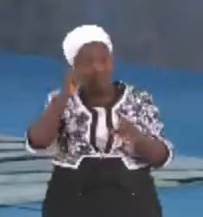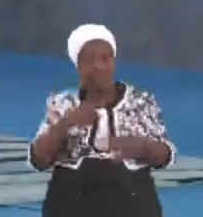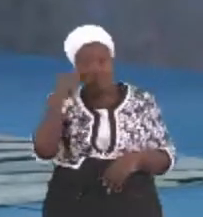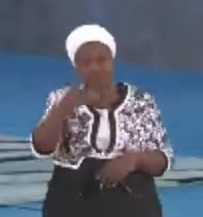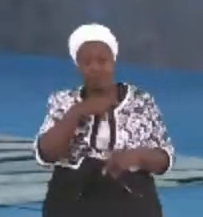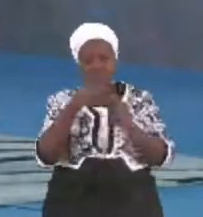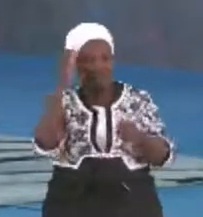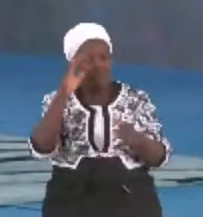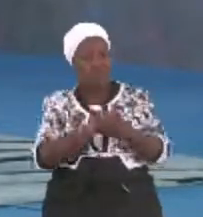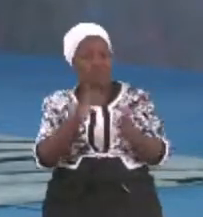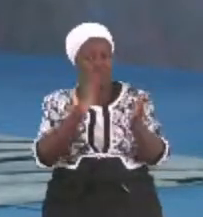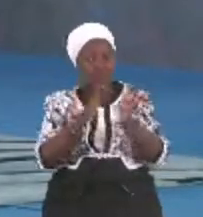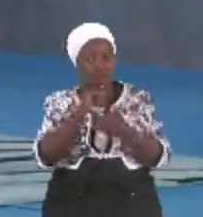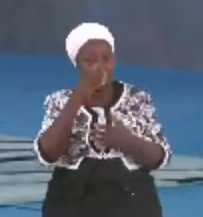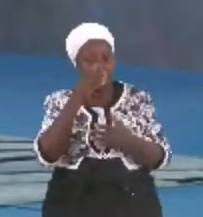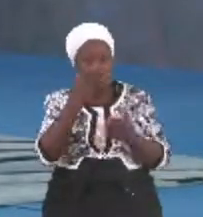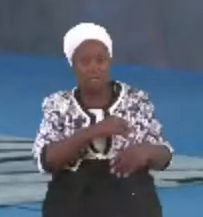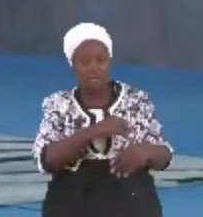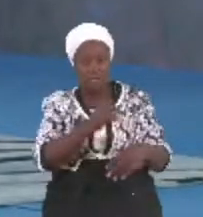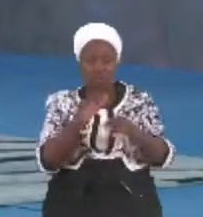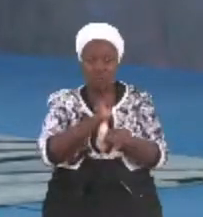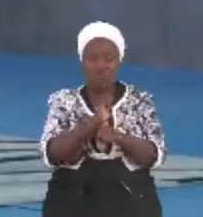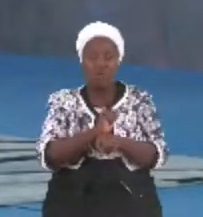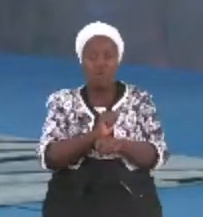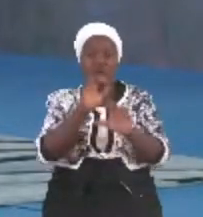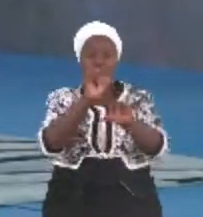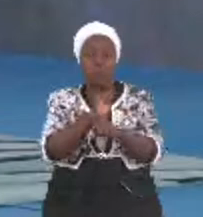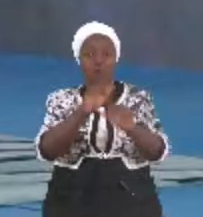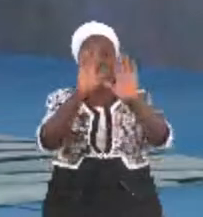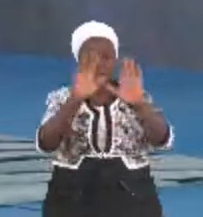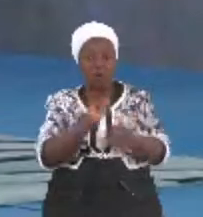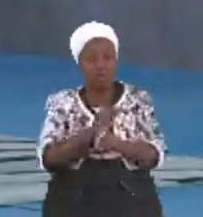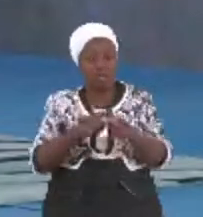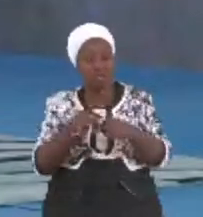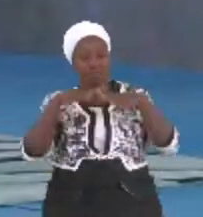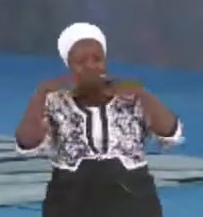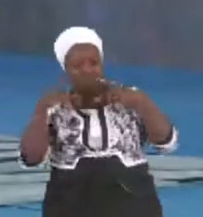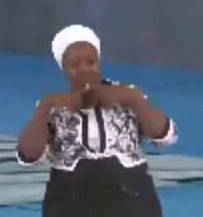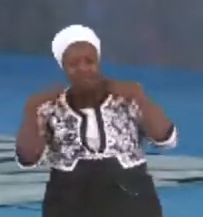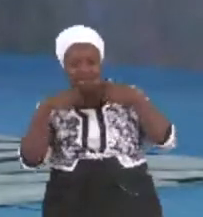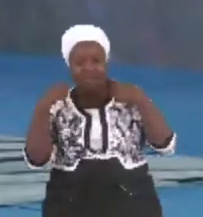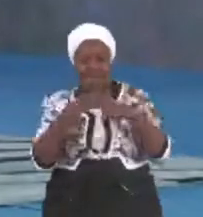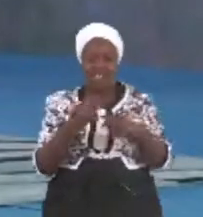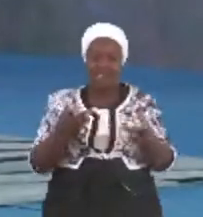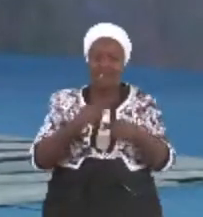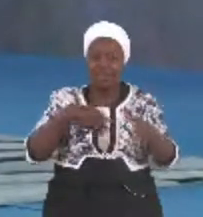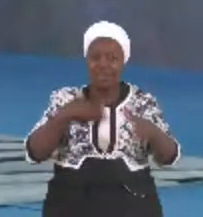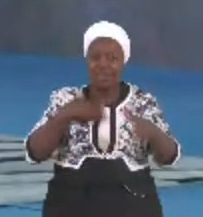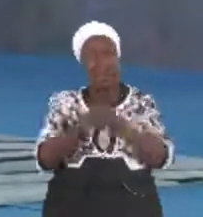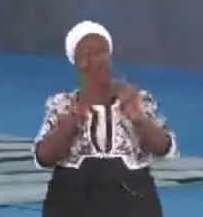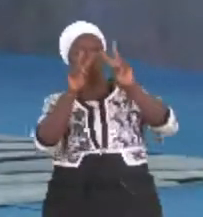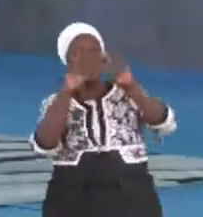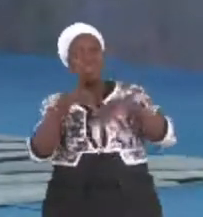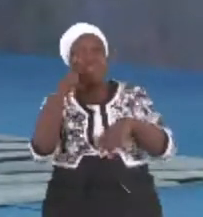est là et que Jésus va accomplir des miracles et il sourit. Et il se relève, il lève ses